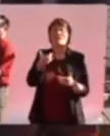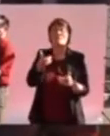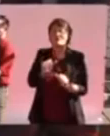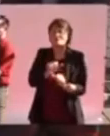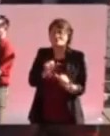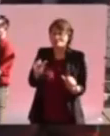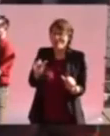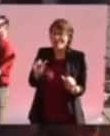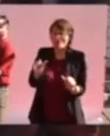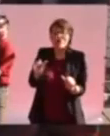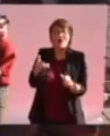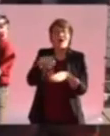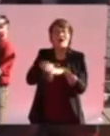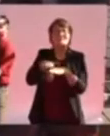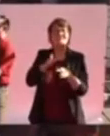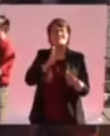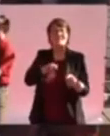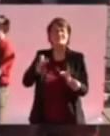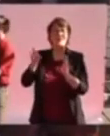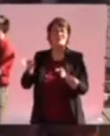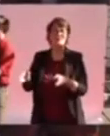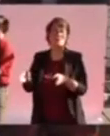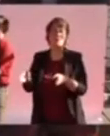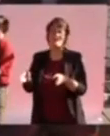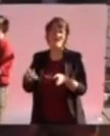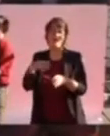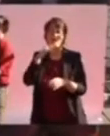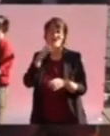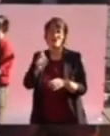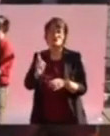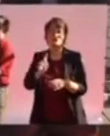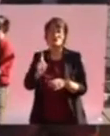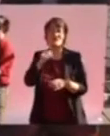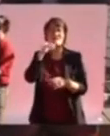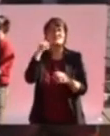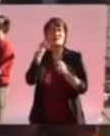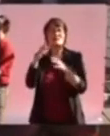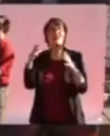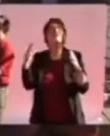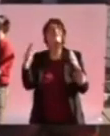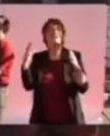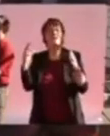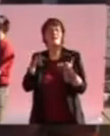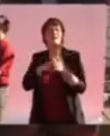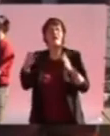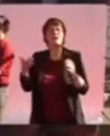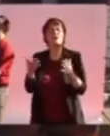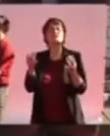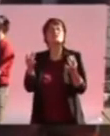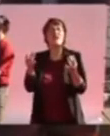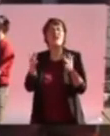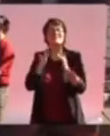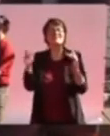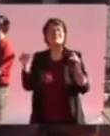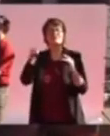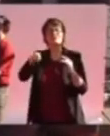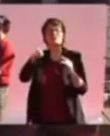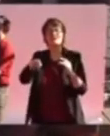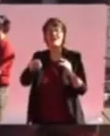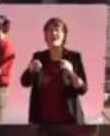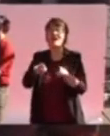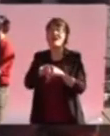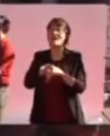quello dell'assistenza ospedaliera con una visione che preveda tecnologie digitali per un welfare di comunità integrato fra